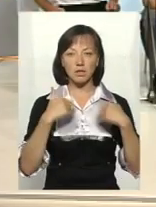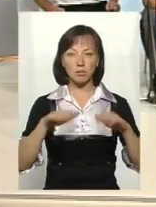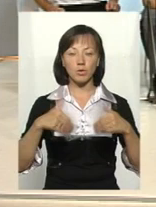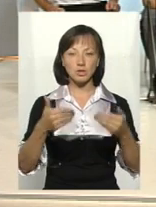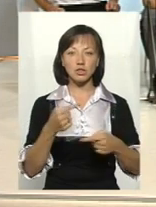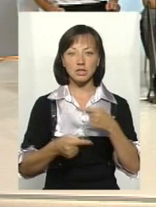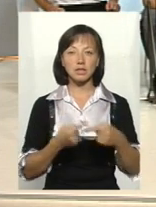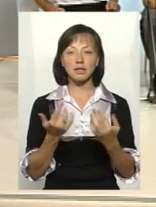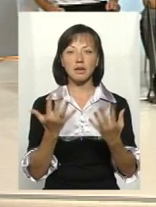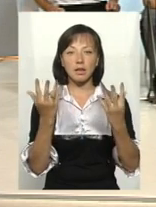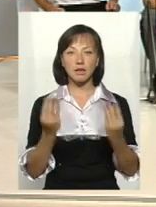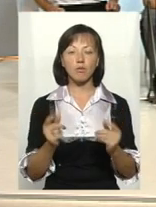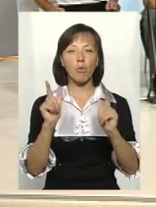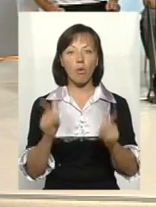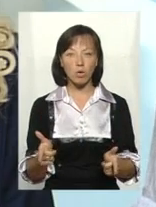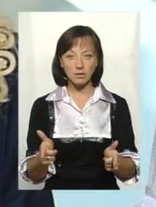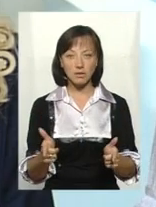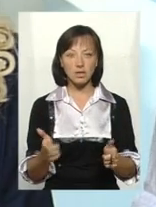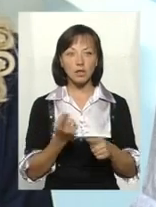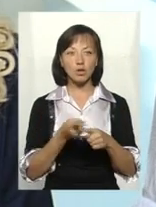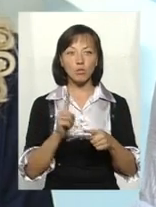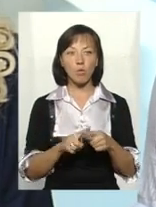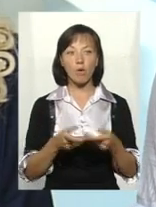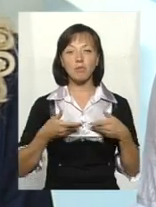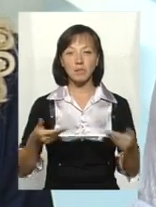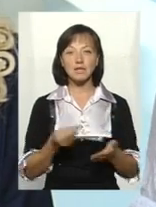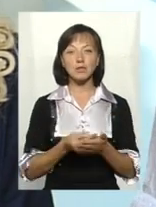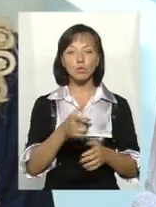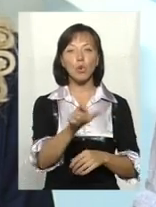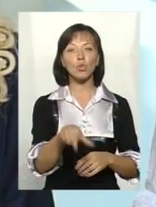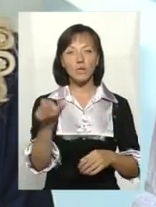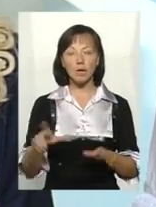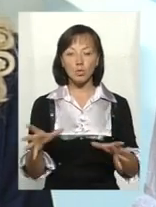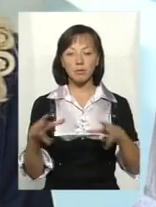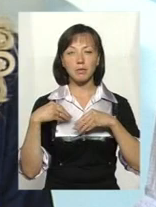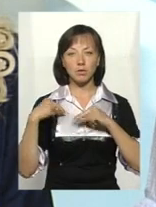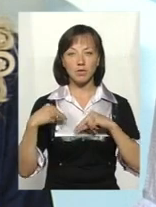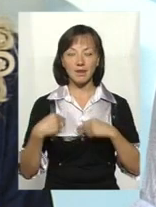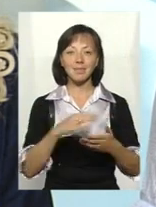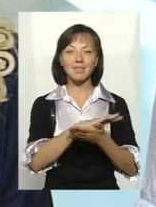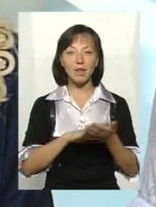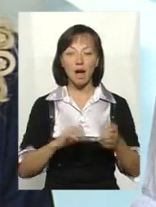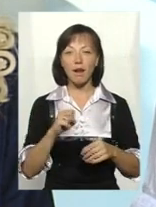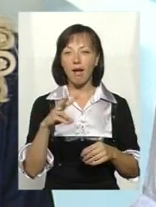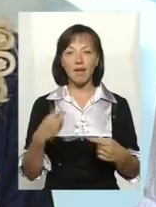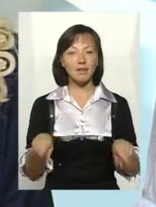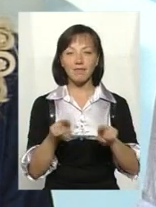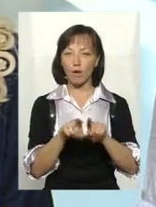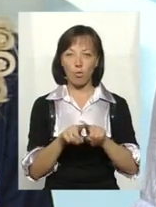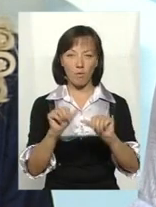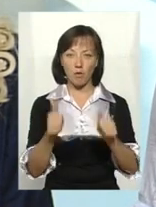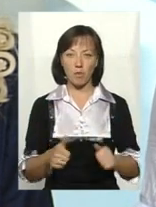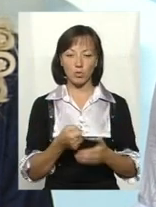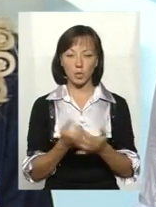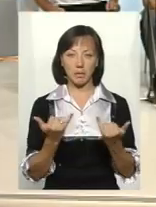запропонував, через кілька днів все ж таки погодився. Тому ми цінуємо людей і будемо взаємодіяти з ними далі, але не в такому ракурсі, як це